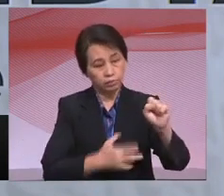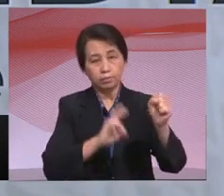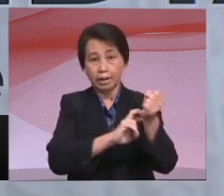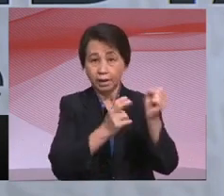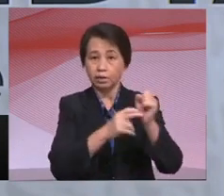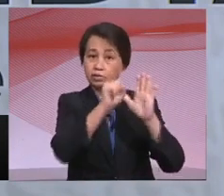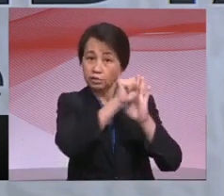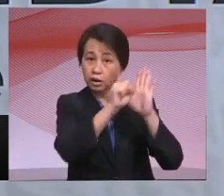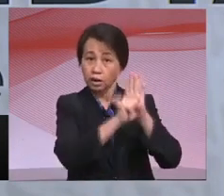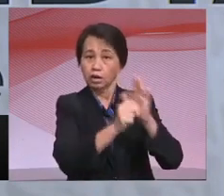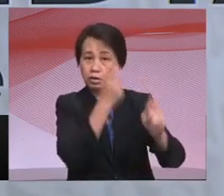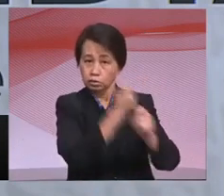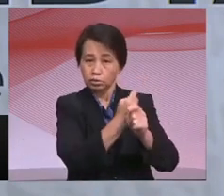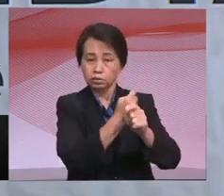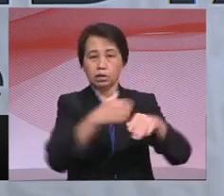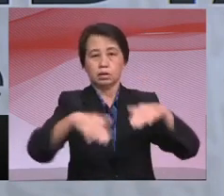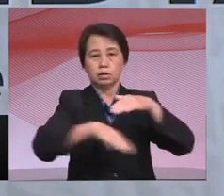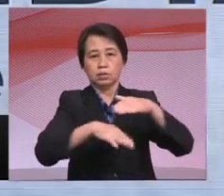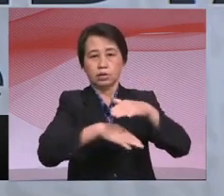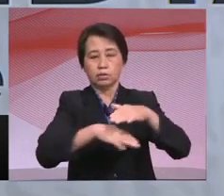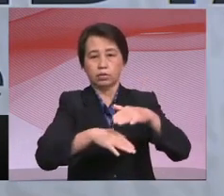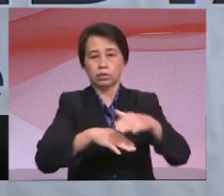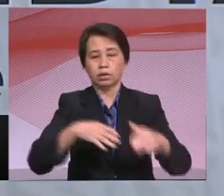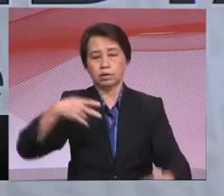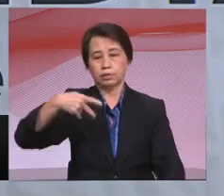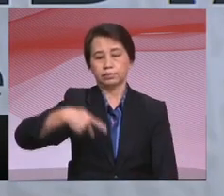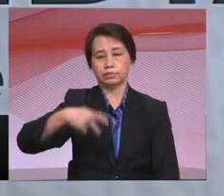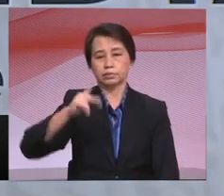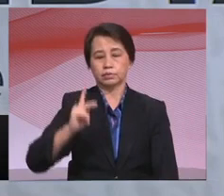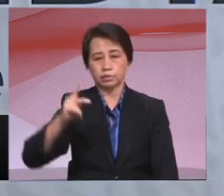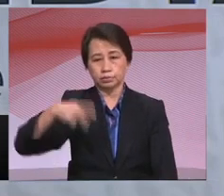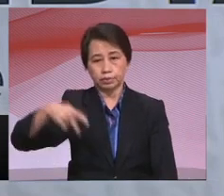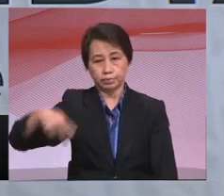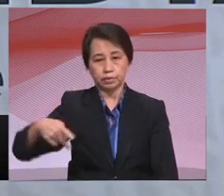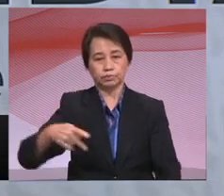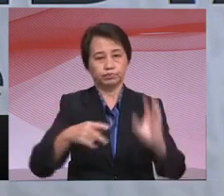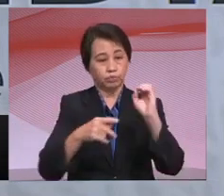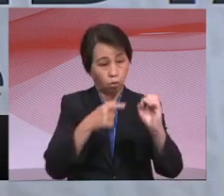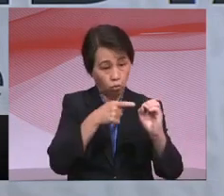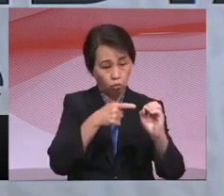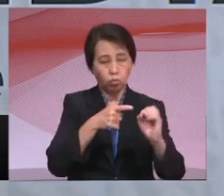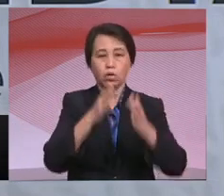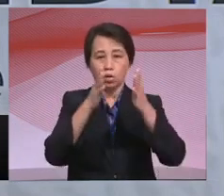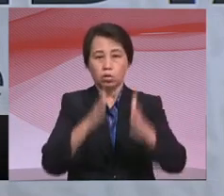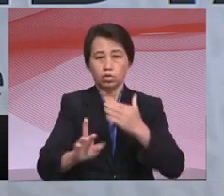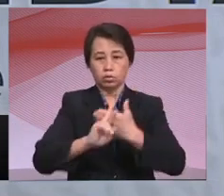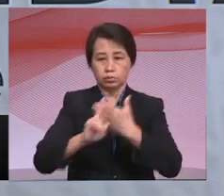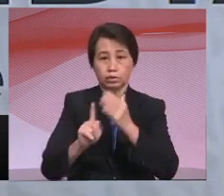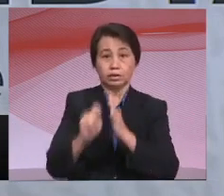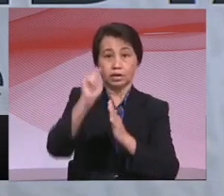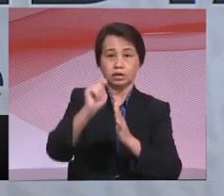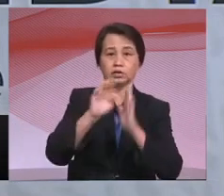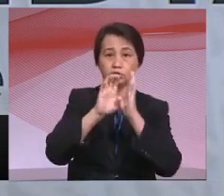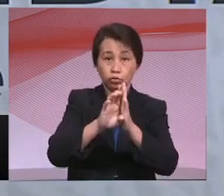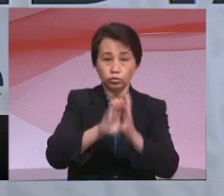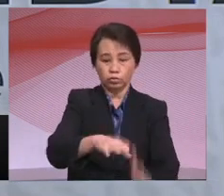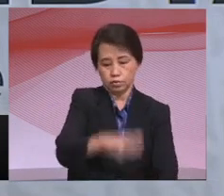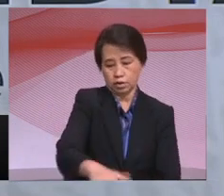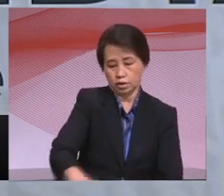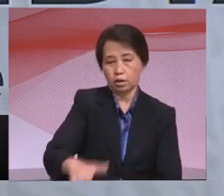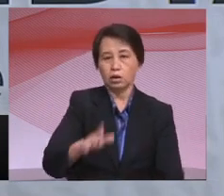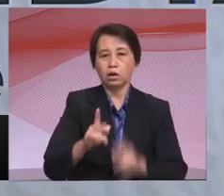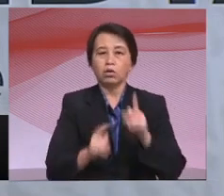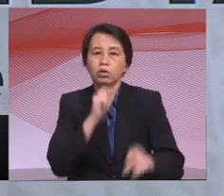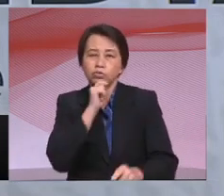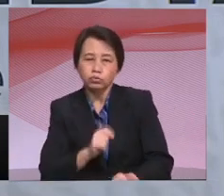yang ditetapkan di bawah Perintah Kawalan Pergerakan Pemulihan. O ialah orang berisiko tinggi seperti kanak-kanak, warga